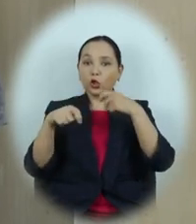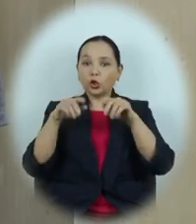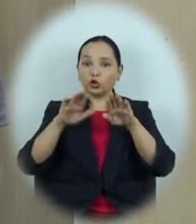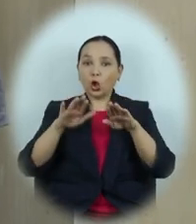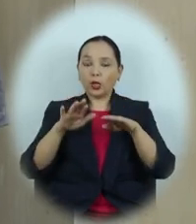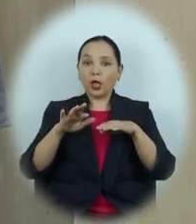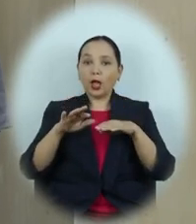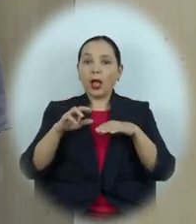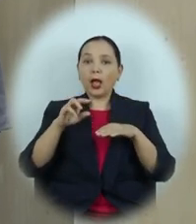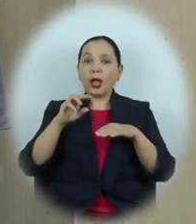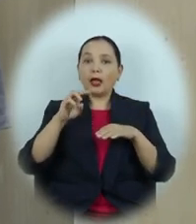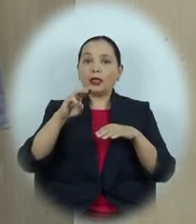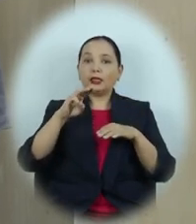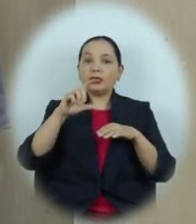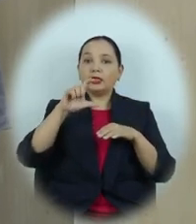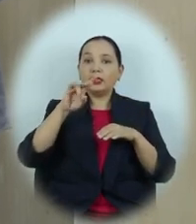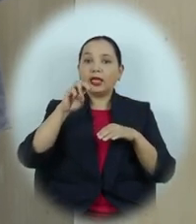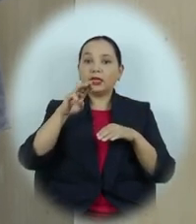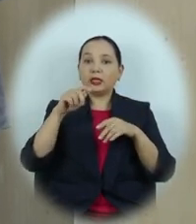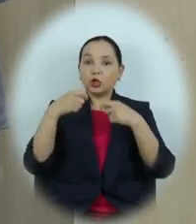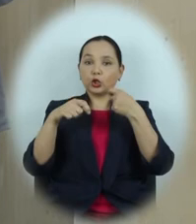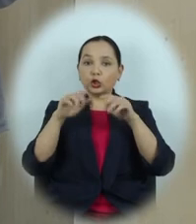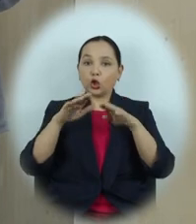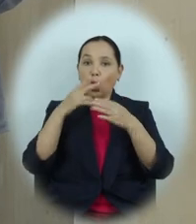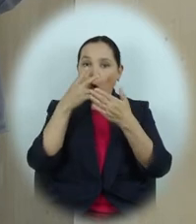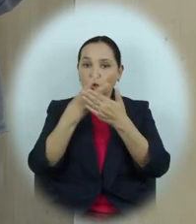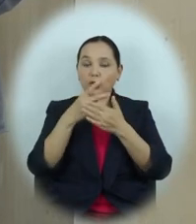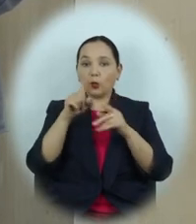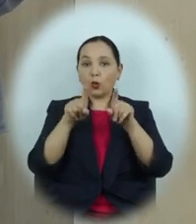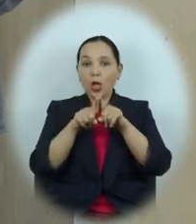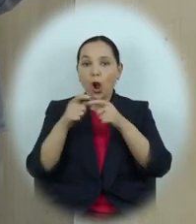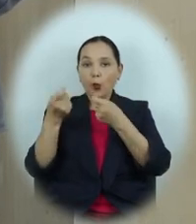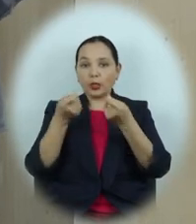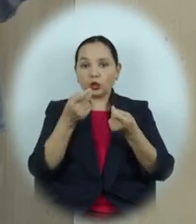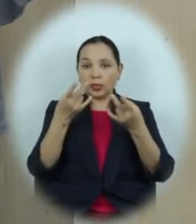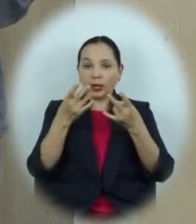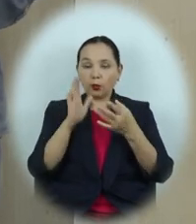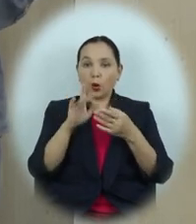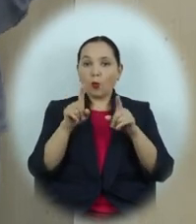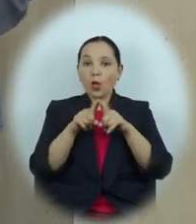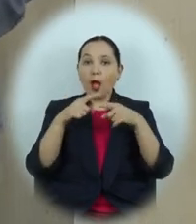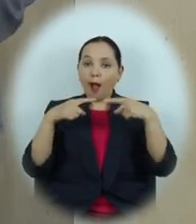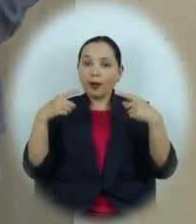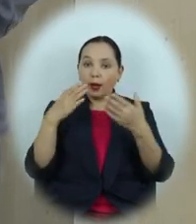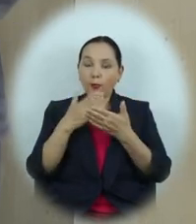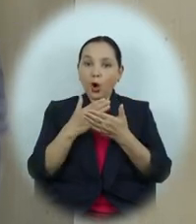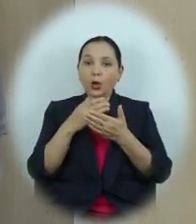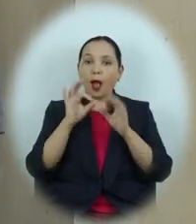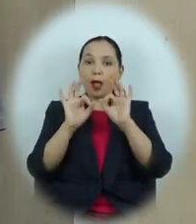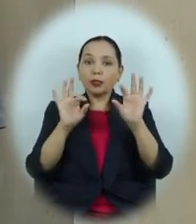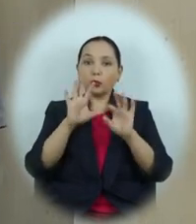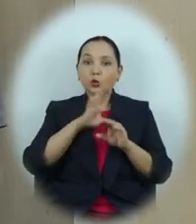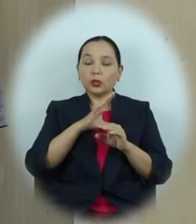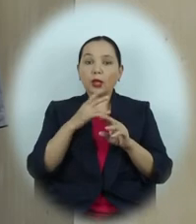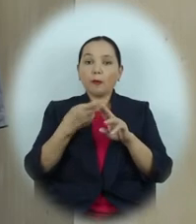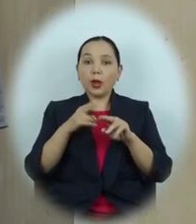joyiga, ten sotadigan joyiga borib ko'rsatib, buni olib kirishimiz kerak bo'ladi. Buning ham har xili bor. Men aytib